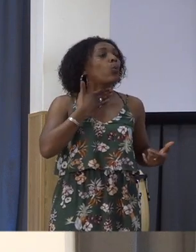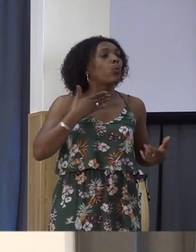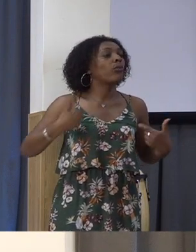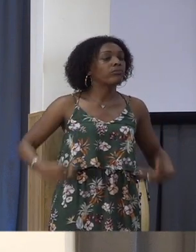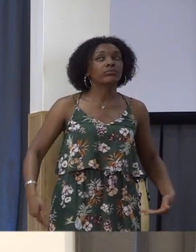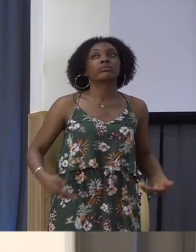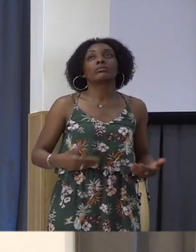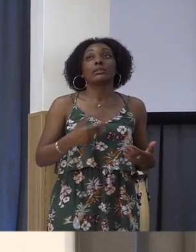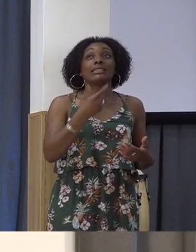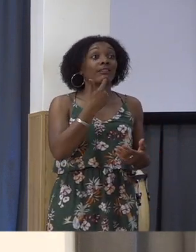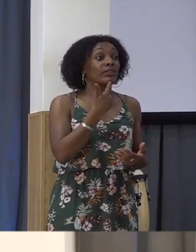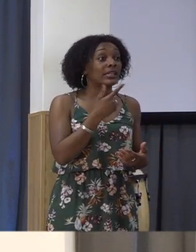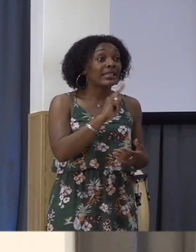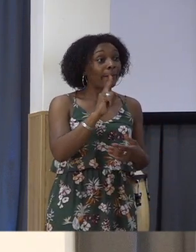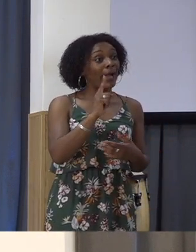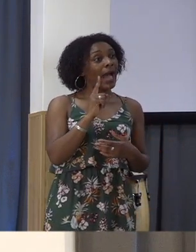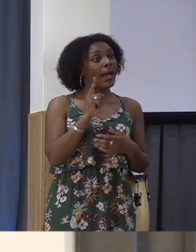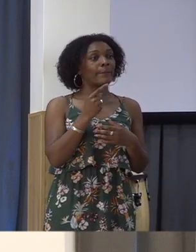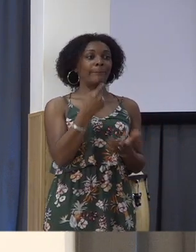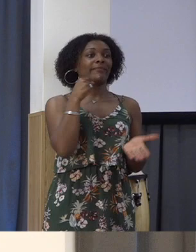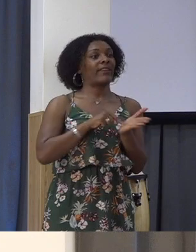Cela veut dire qu'il n'y a pas d'exclusivité.